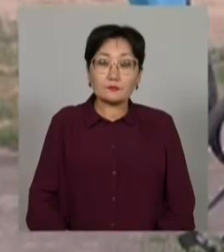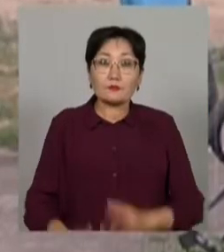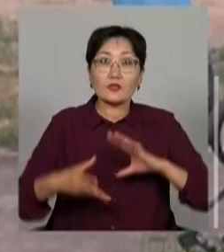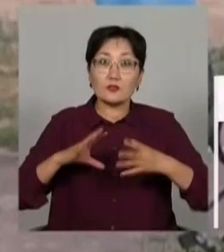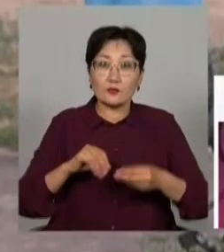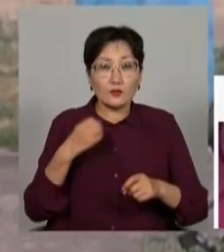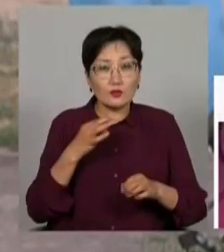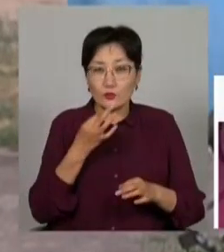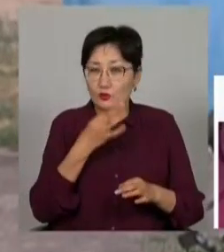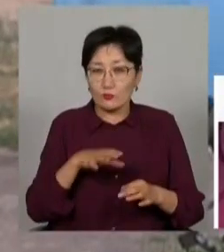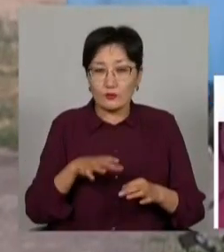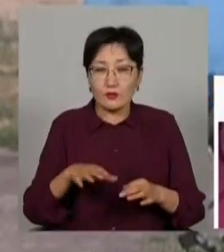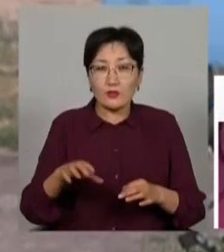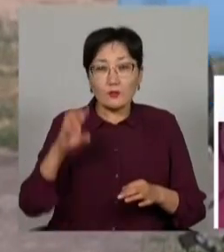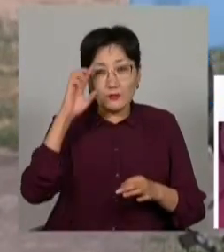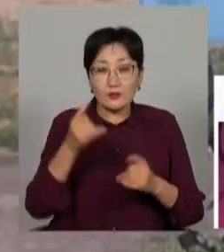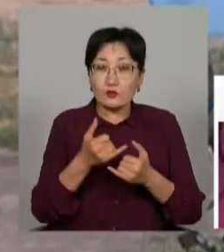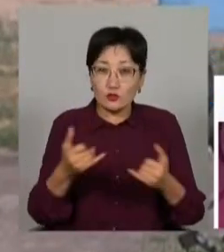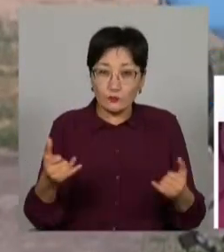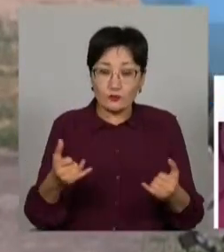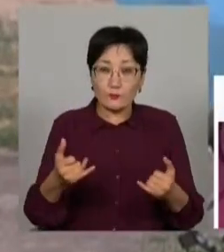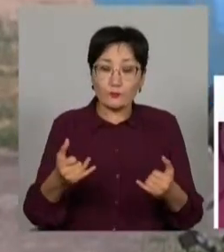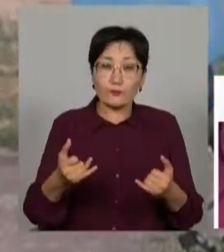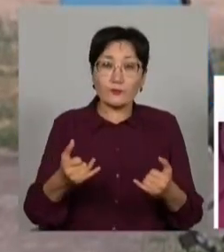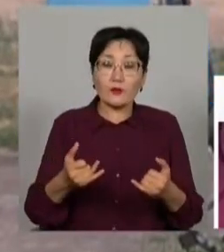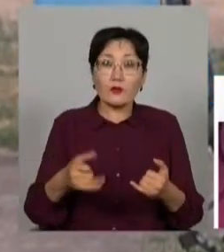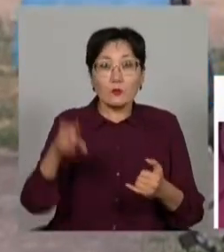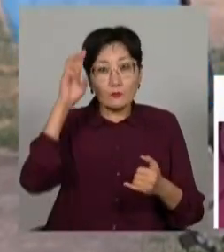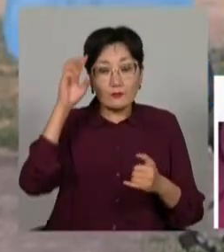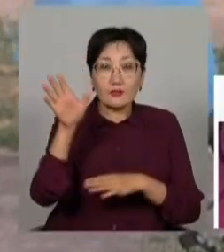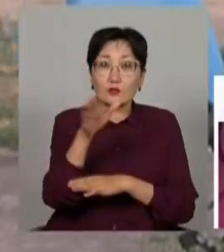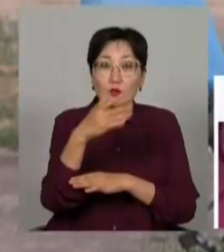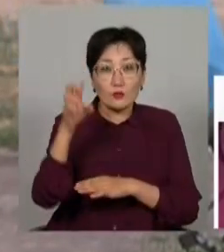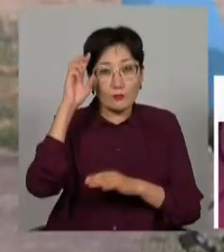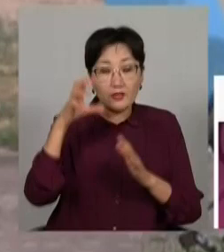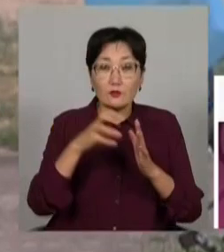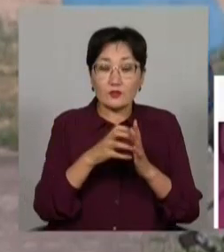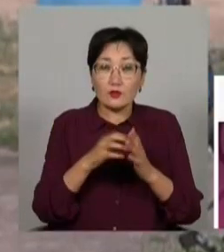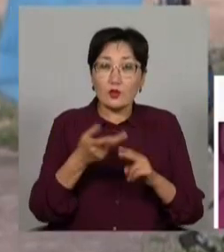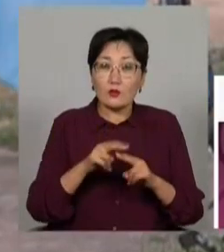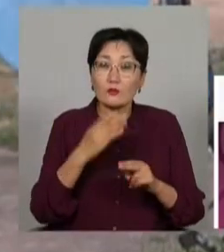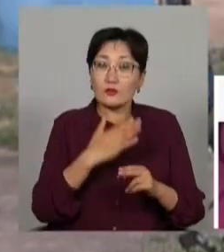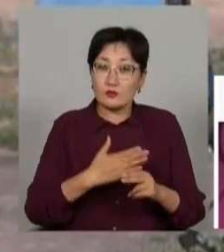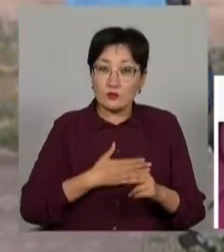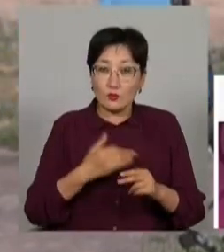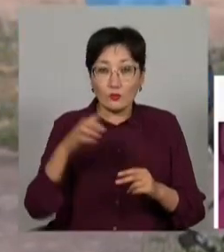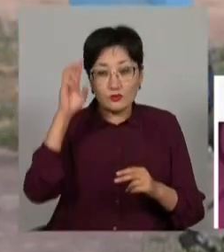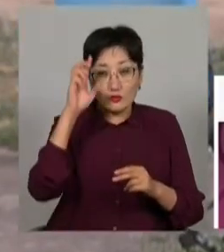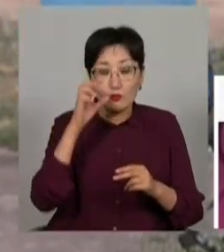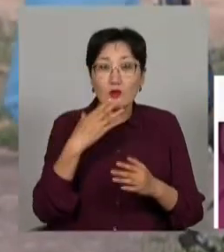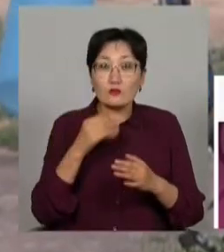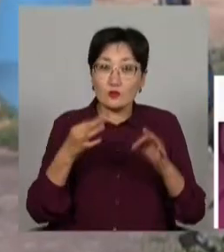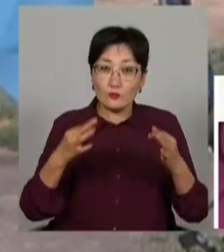Жалпы кез келген ел үшін, кез келген мемлекет үшін мемлекеттік ту, мемлекеттік рәміздер деген ол өзінің, сол мемлекеттің